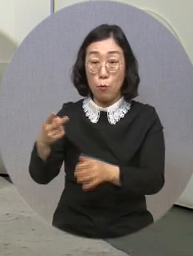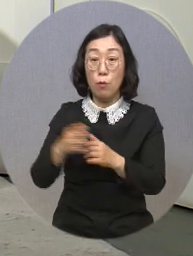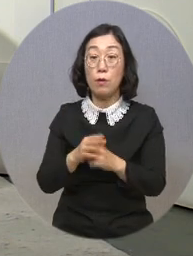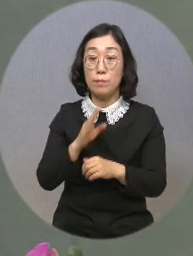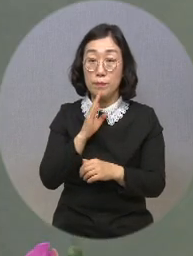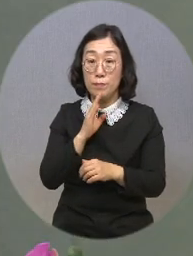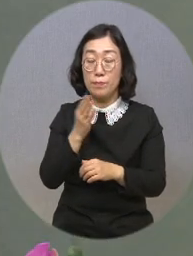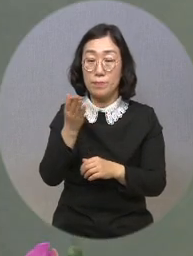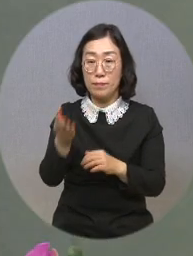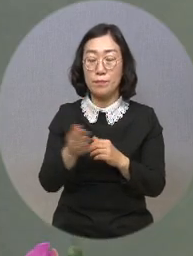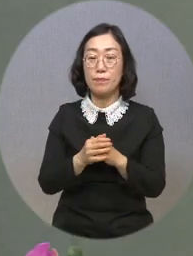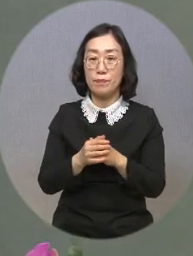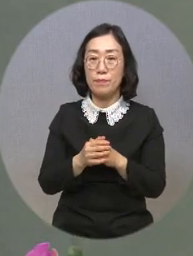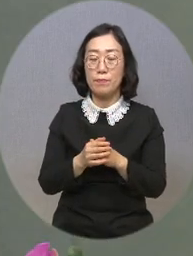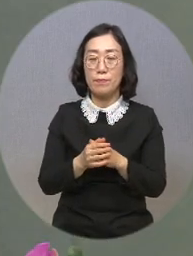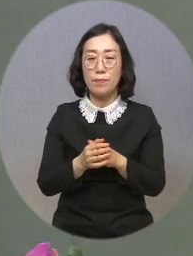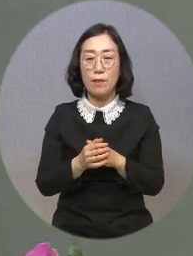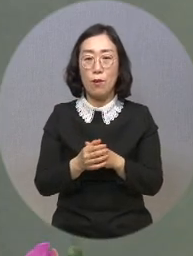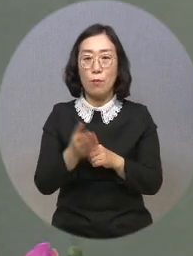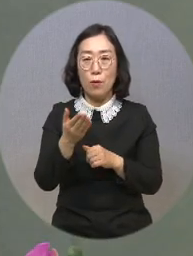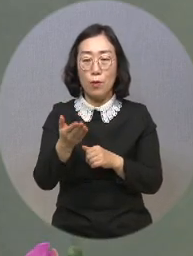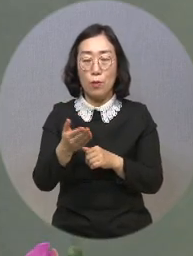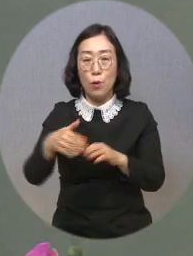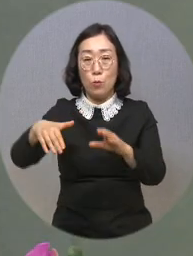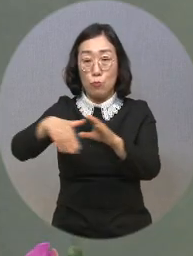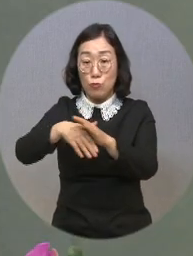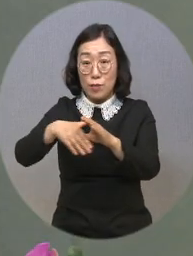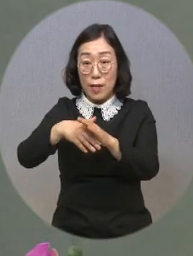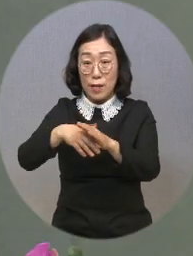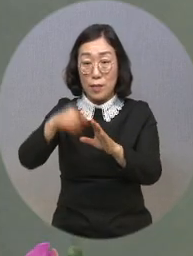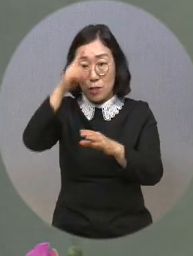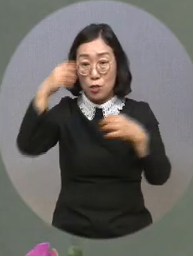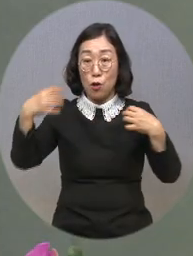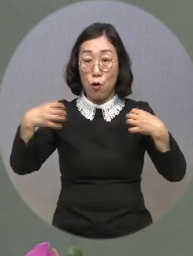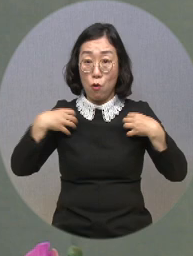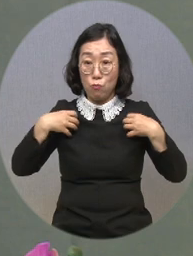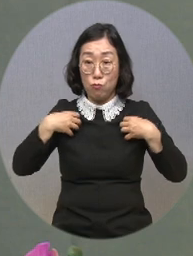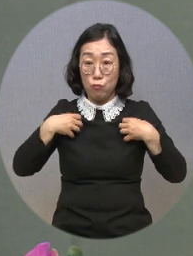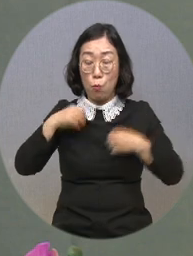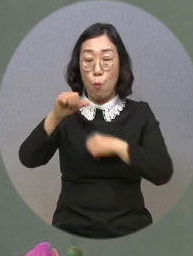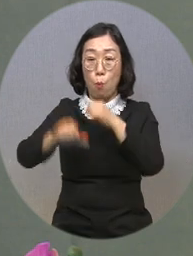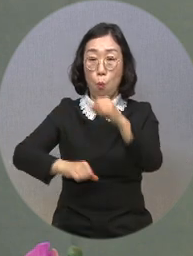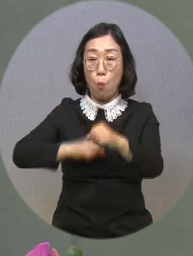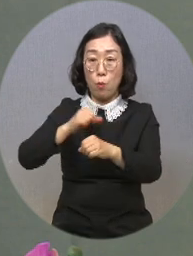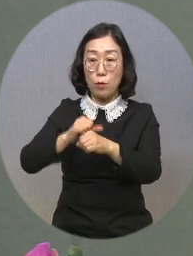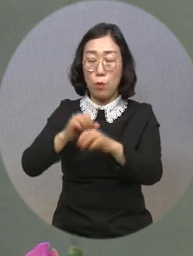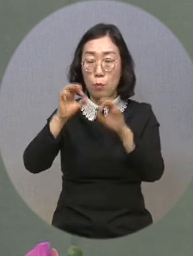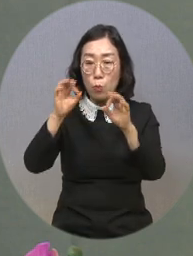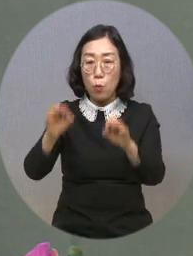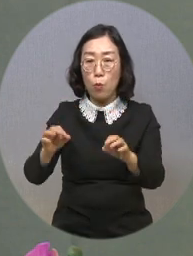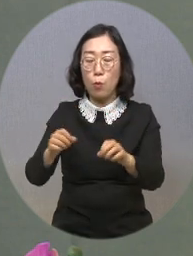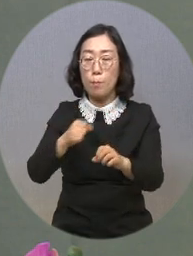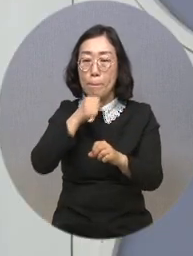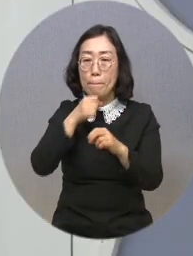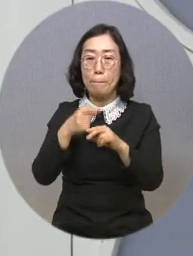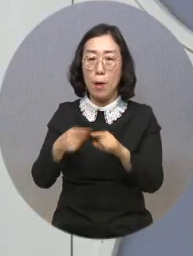그렇습니까. 그러면은 문재인 정부 5년을 어떻게